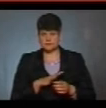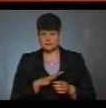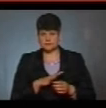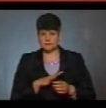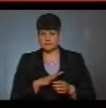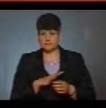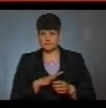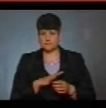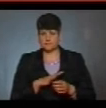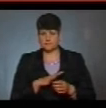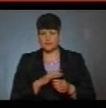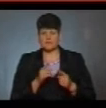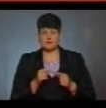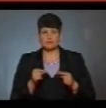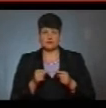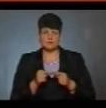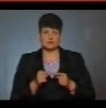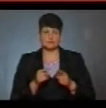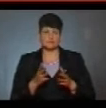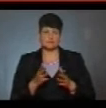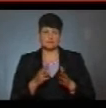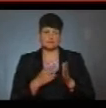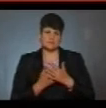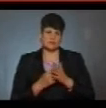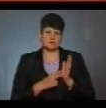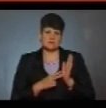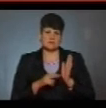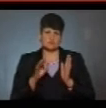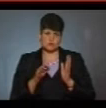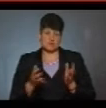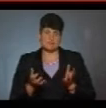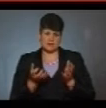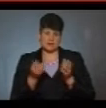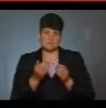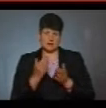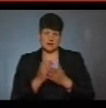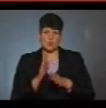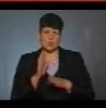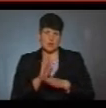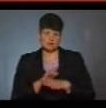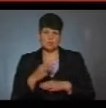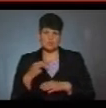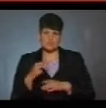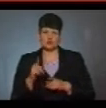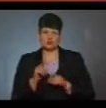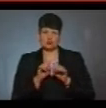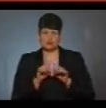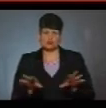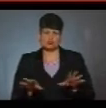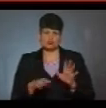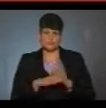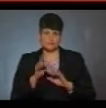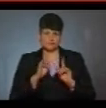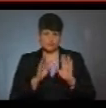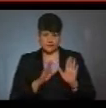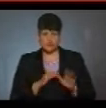рамках свого дослідження. Відповідно, якщо не помиляюся, близько 70% є підтримка указу президента щодо розпуску парламенту. Ну я би